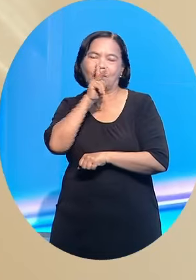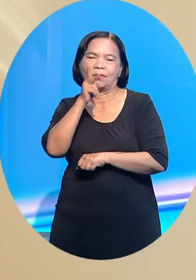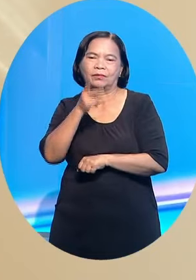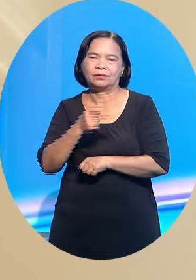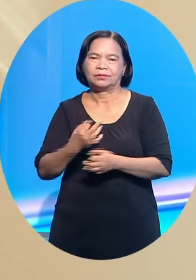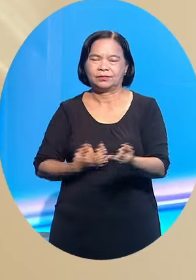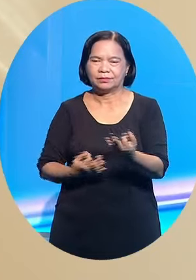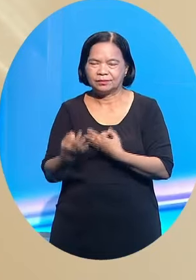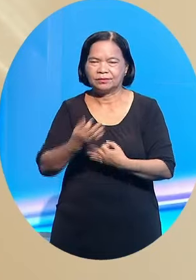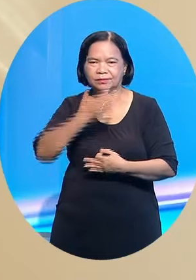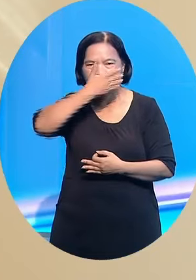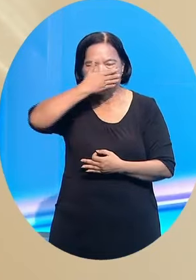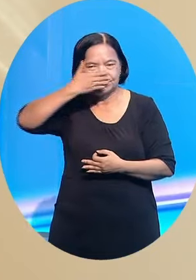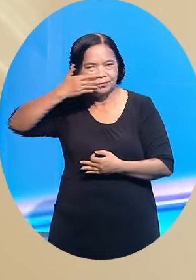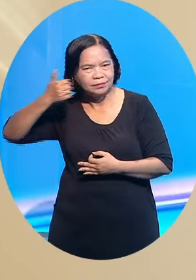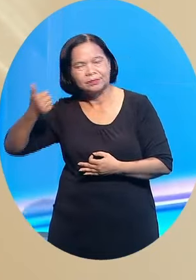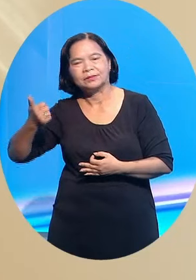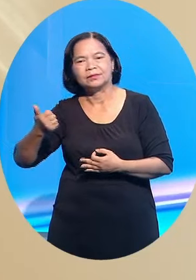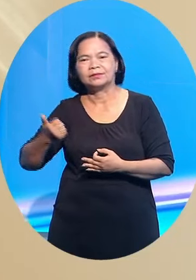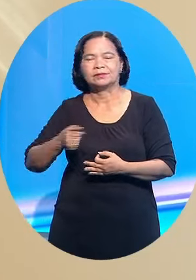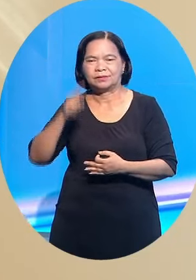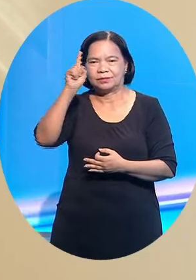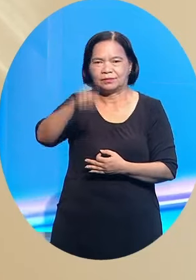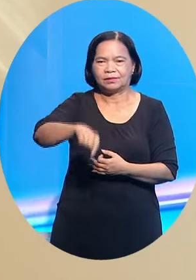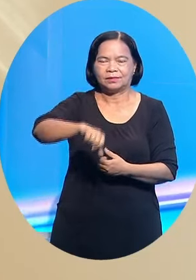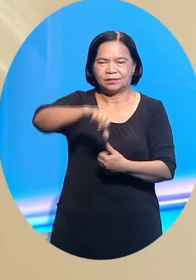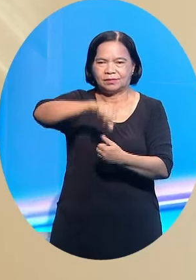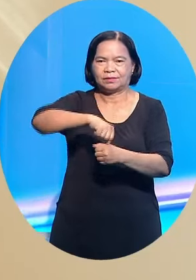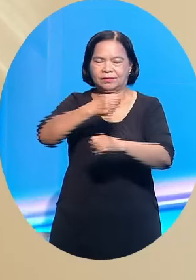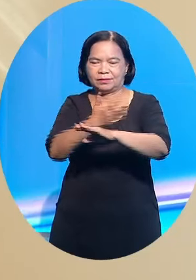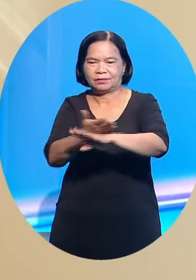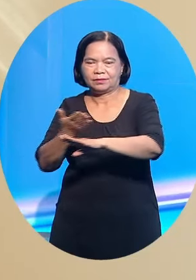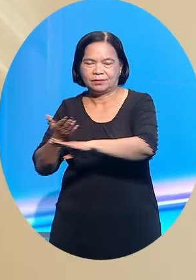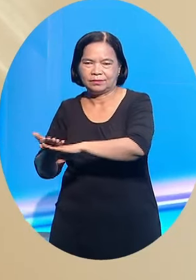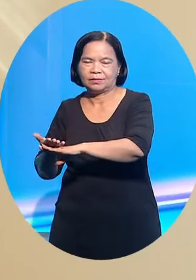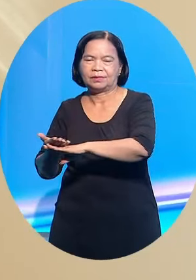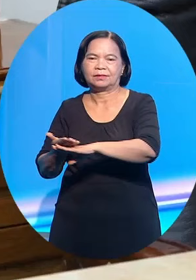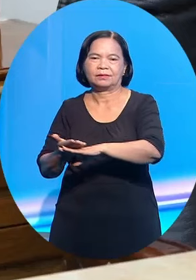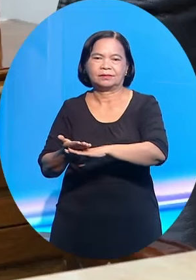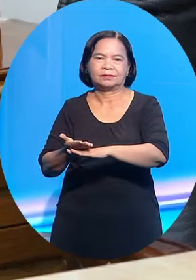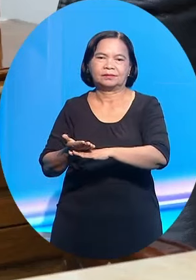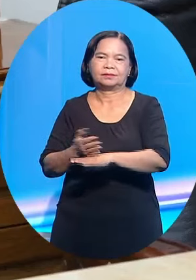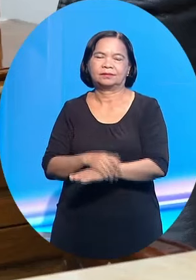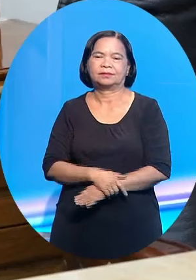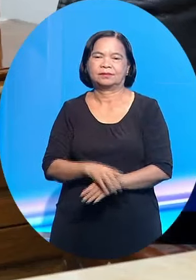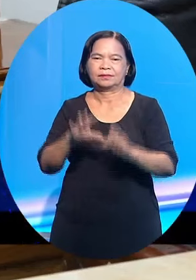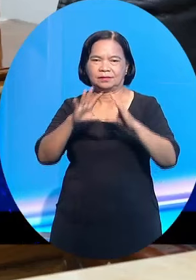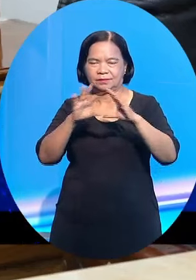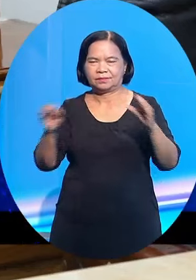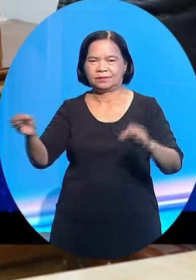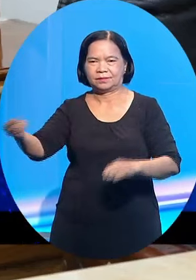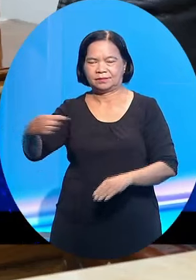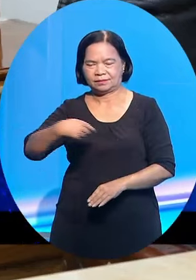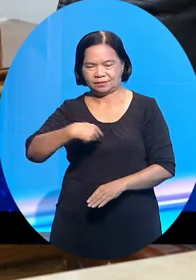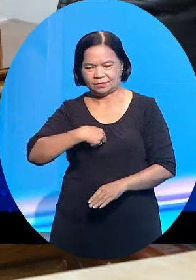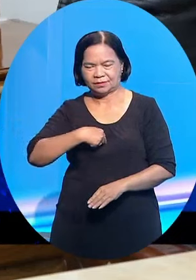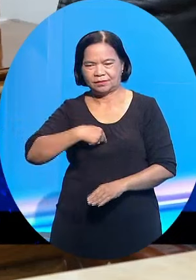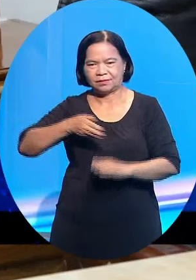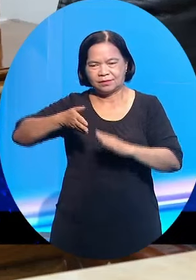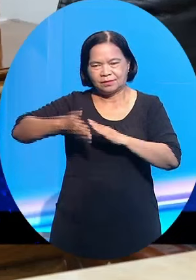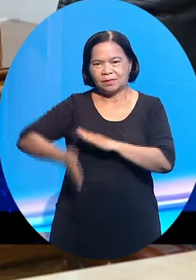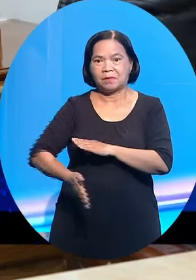trường, đặc biệt là những nguyên phủ liệu liên quan đến cái sản phẩm recycle, sản phẩm sơ tái chế. Công ty tôi là đại lý cho